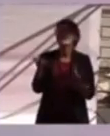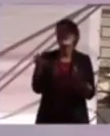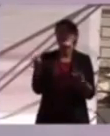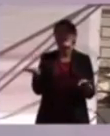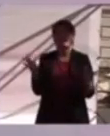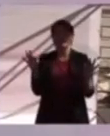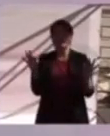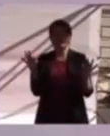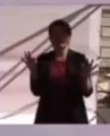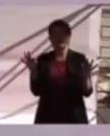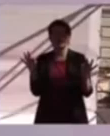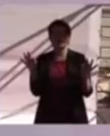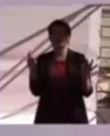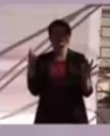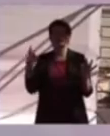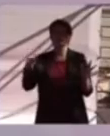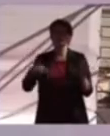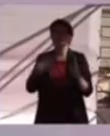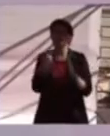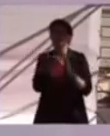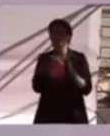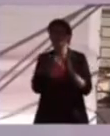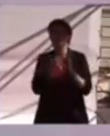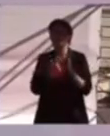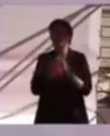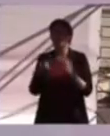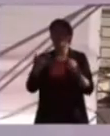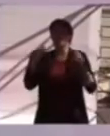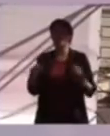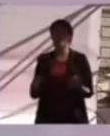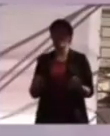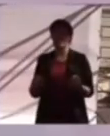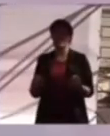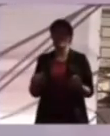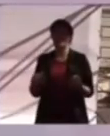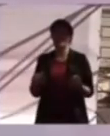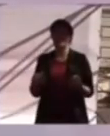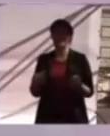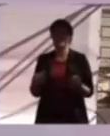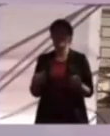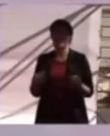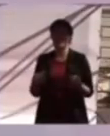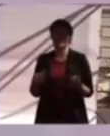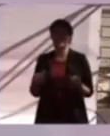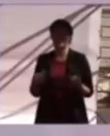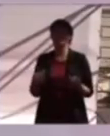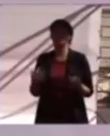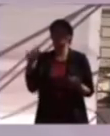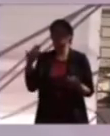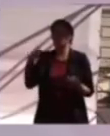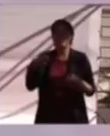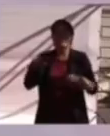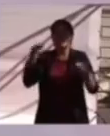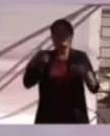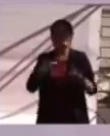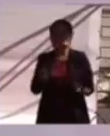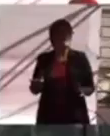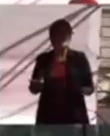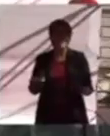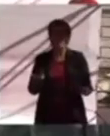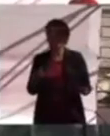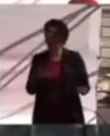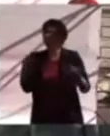della sicurezza è il protocollo alla sicurezza che se realizzate so di parlare in un settore dove all'inizio non c'era la sicurezza e lo